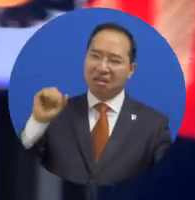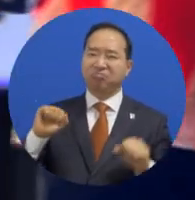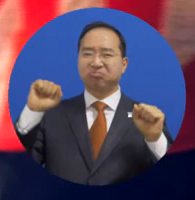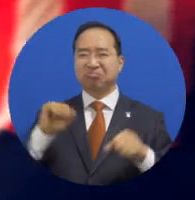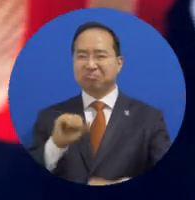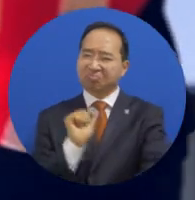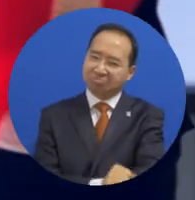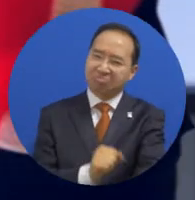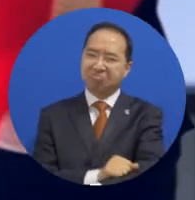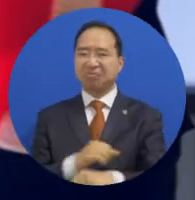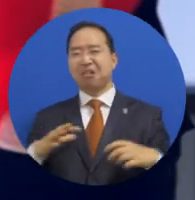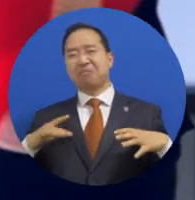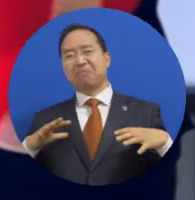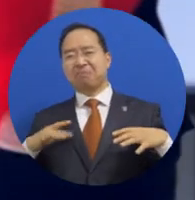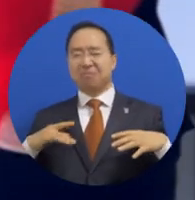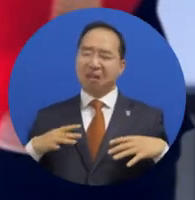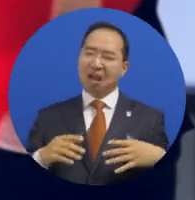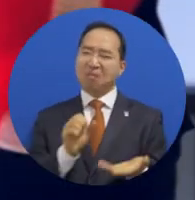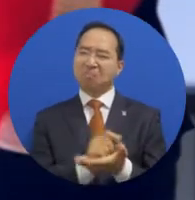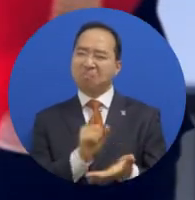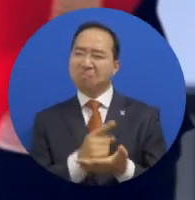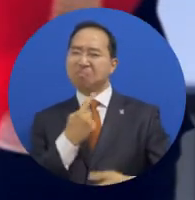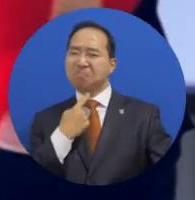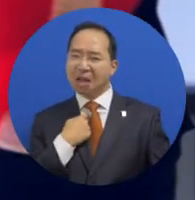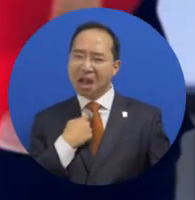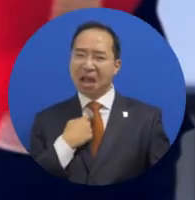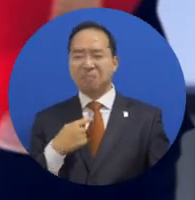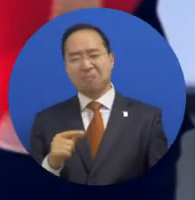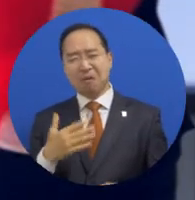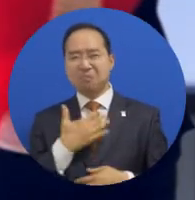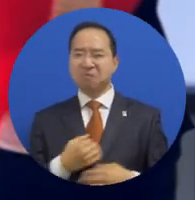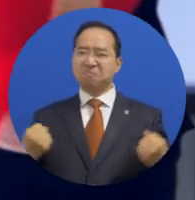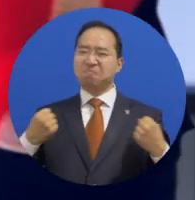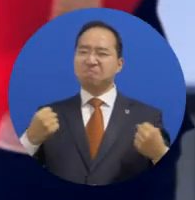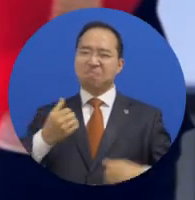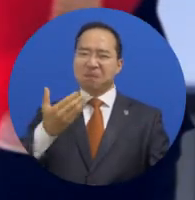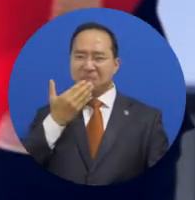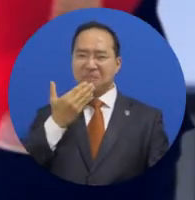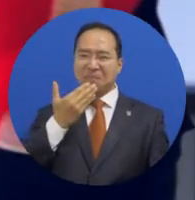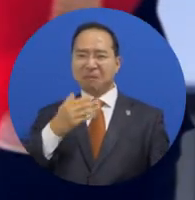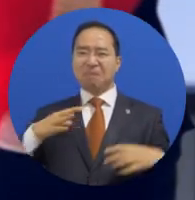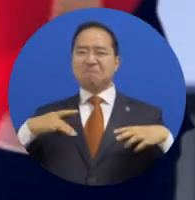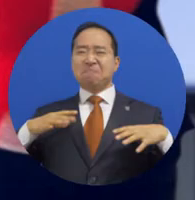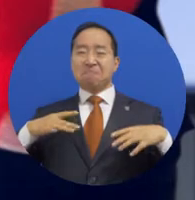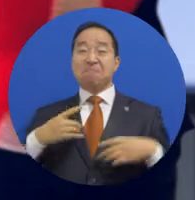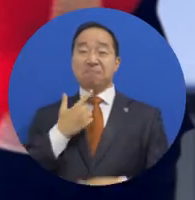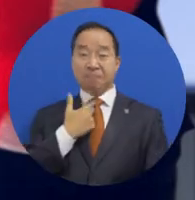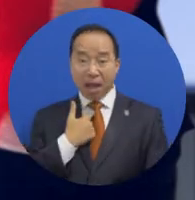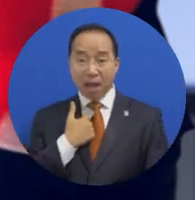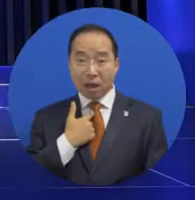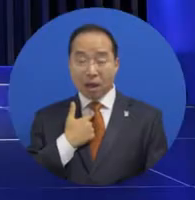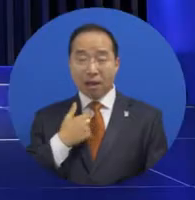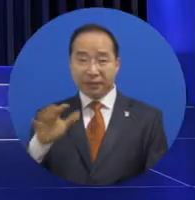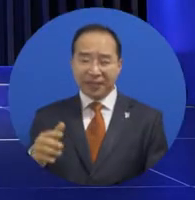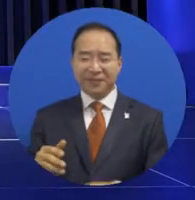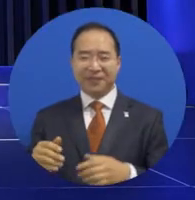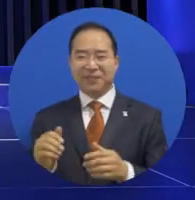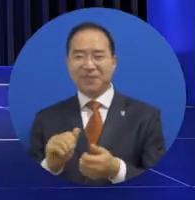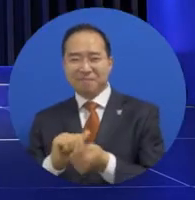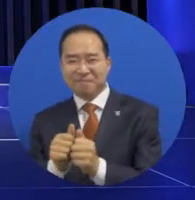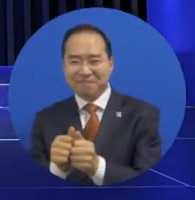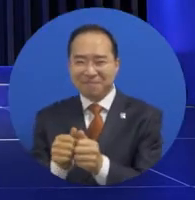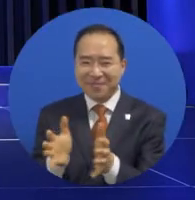소싯적에 운동을 좀 하고 뭐 볼도 좀 차고 체력은 끄떡없다 라고 자랑을 했는데 이게